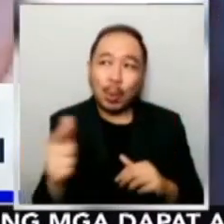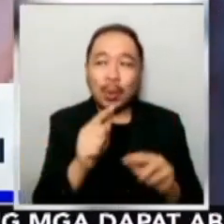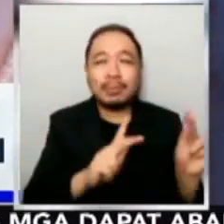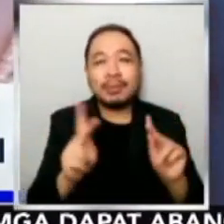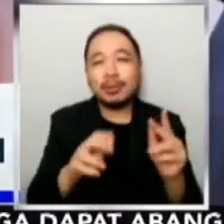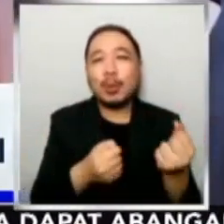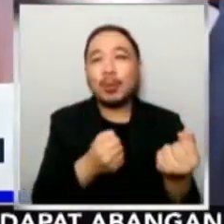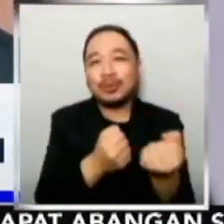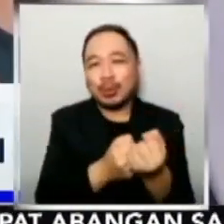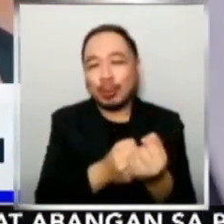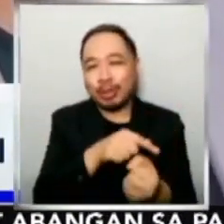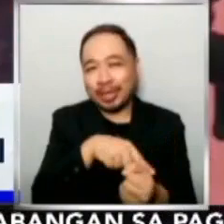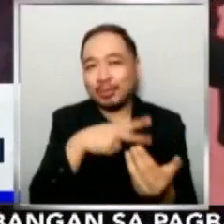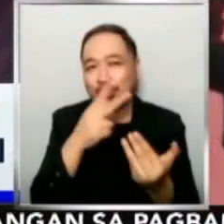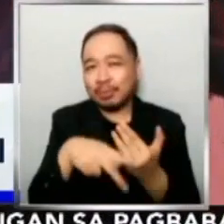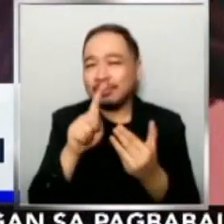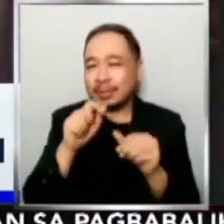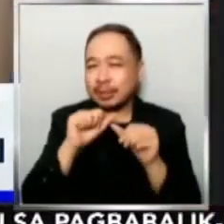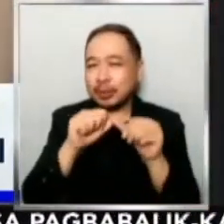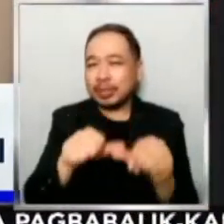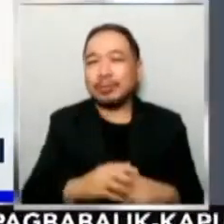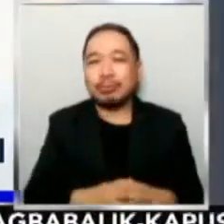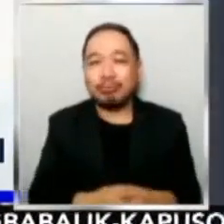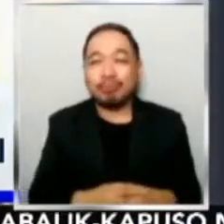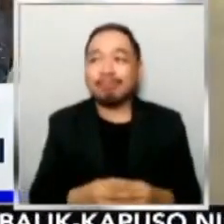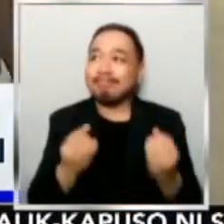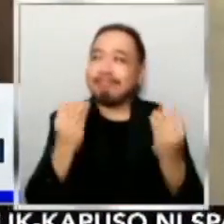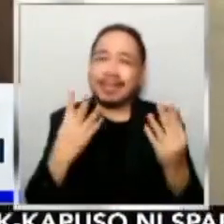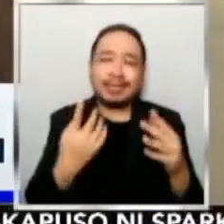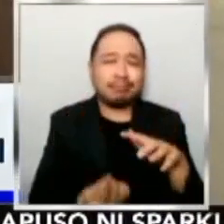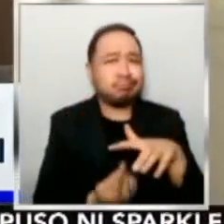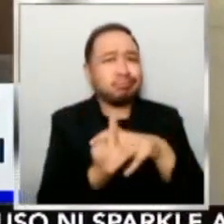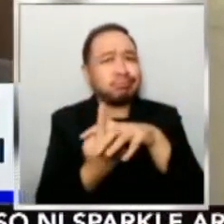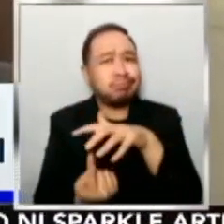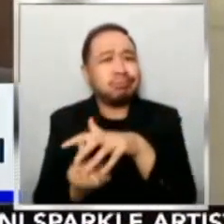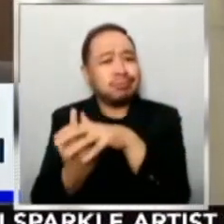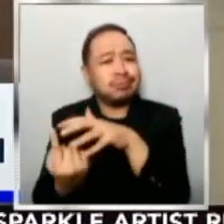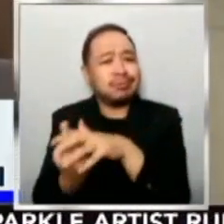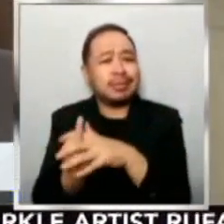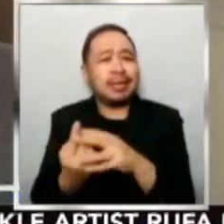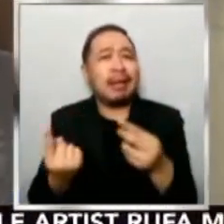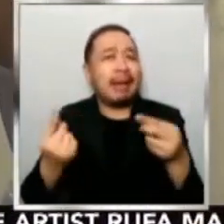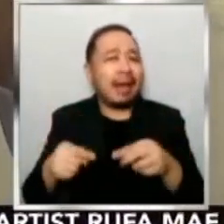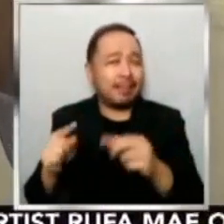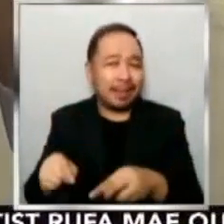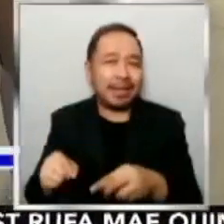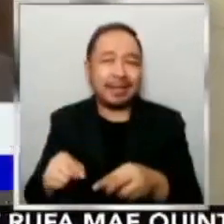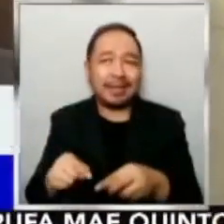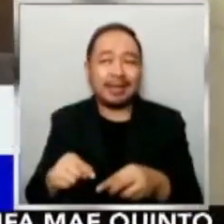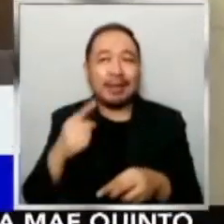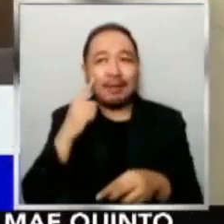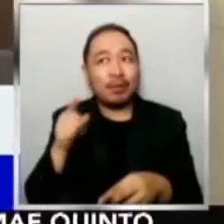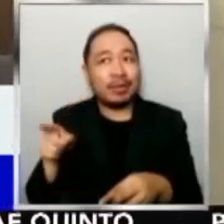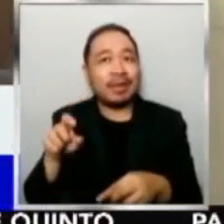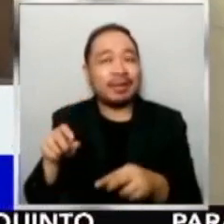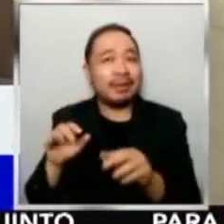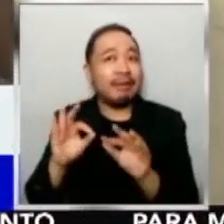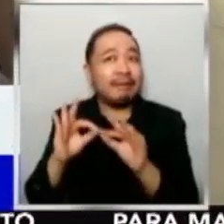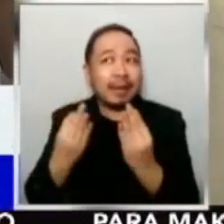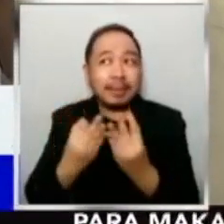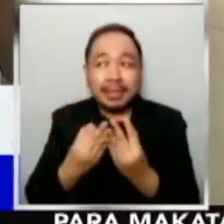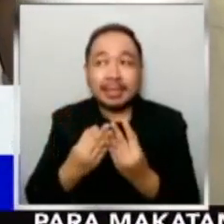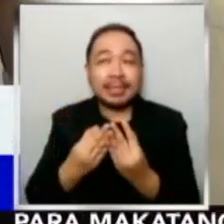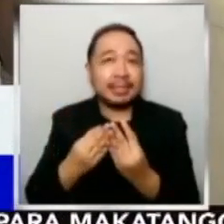dapat pang subaybayan. Marami pang revelations na mangyayari sa Sagrado, mga madidiskubre ni